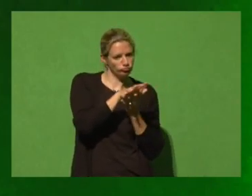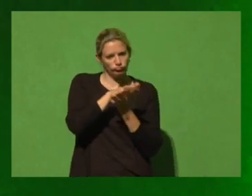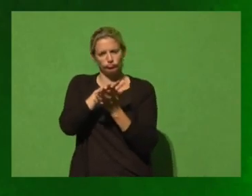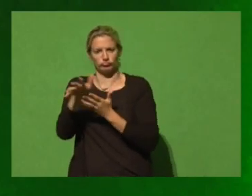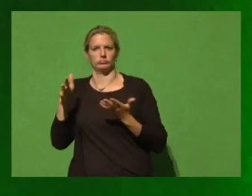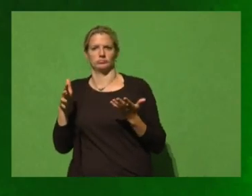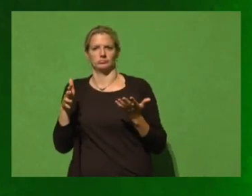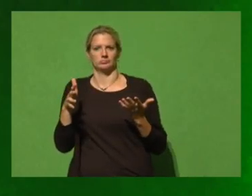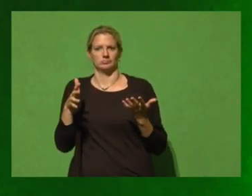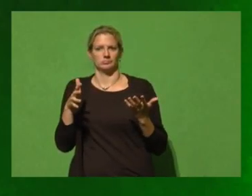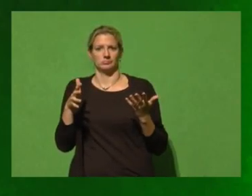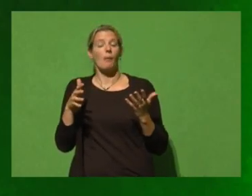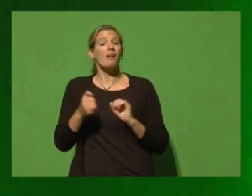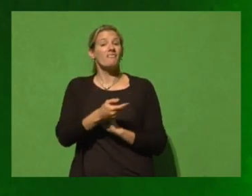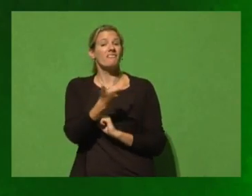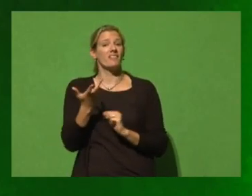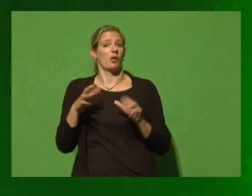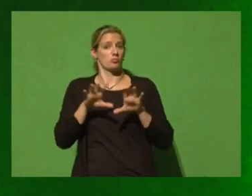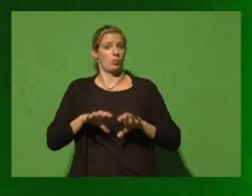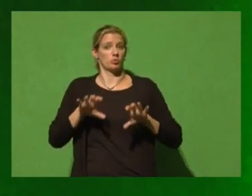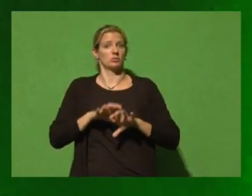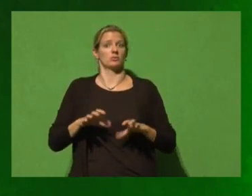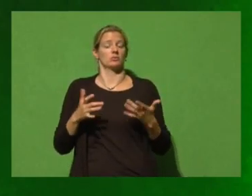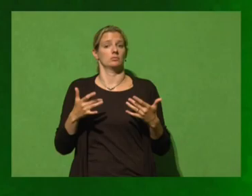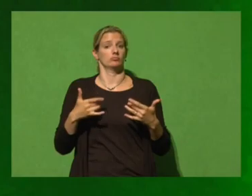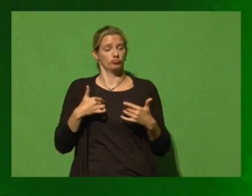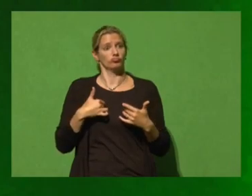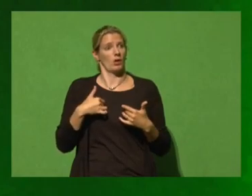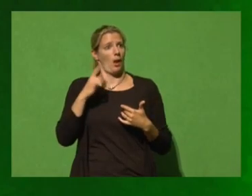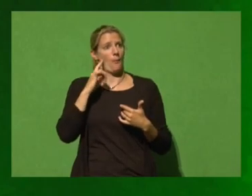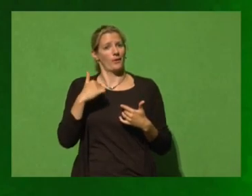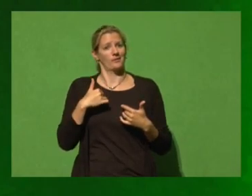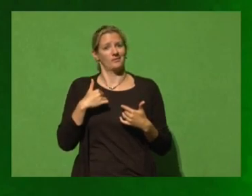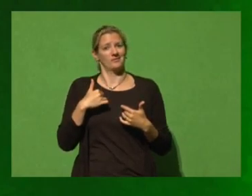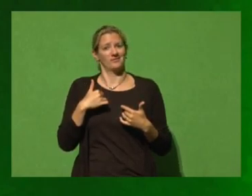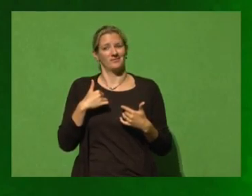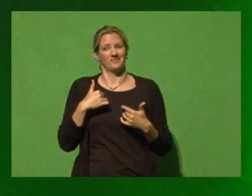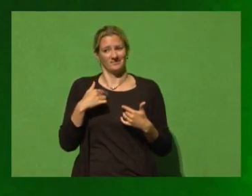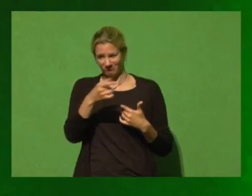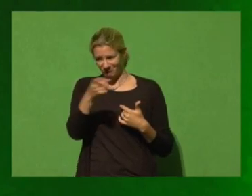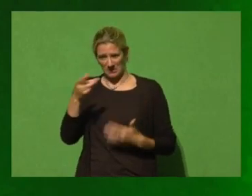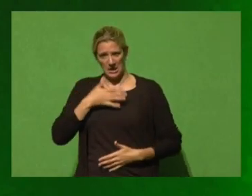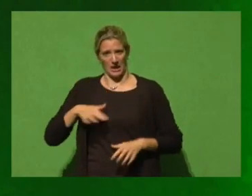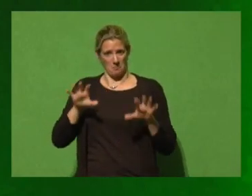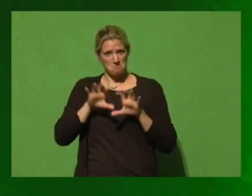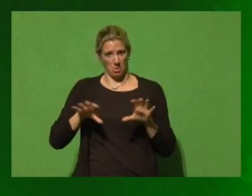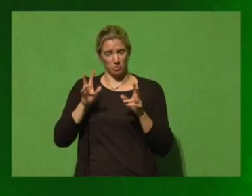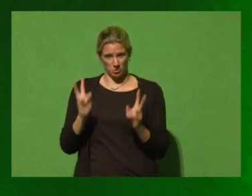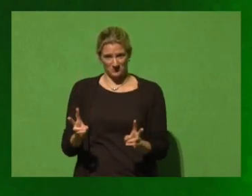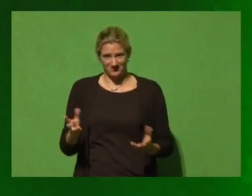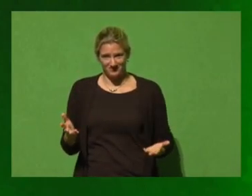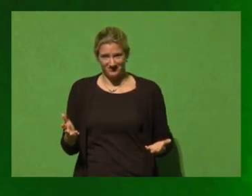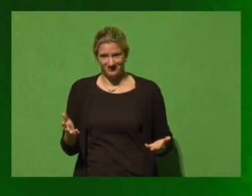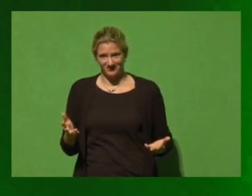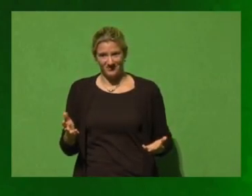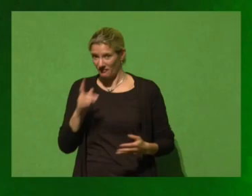Vielfalt und Bund betrifft, so habe ich keinen Zweifel daran, dass ihr gerne Bund seid. Sonst